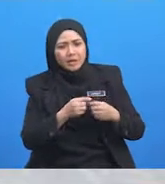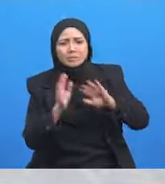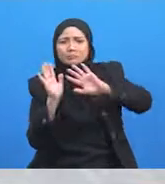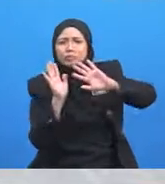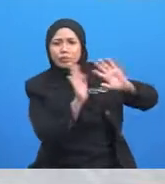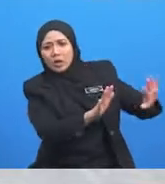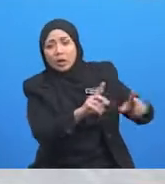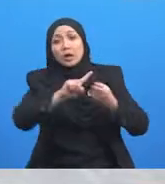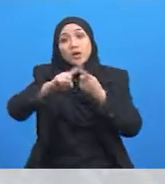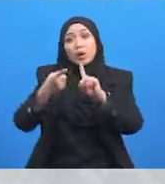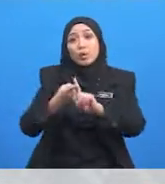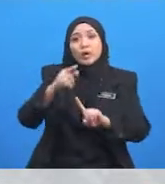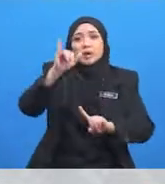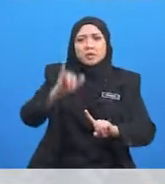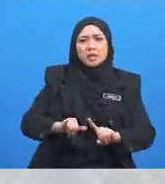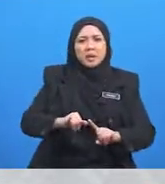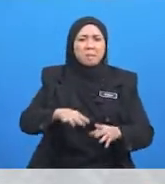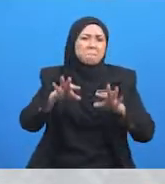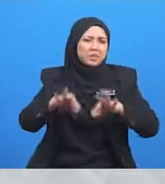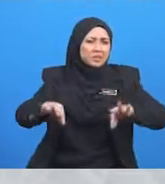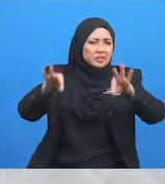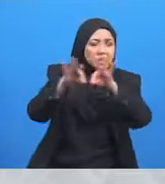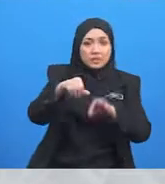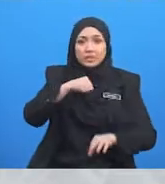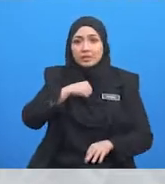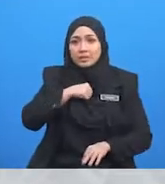Tolaklah kawan pementing diri.